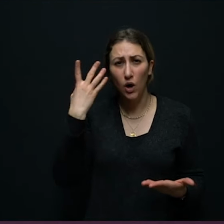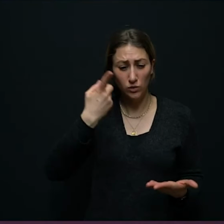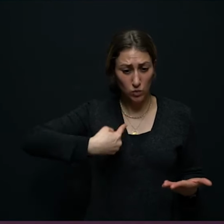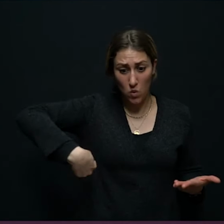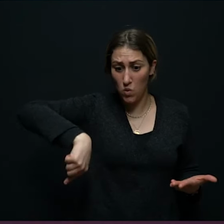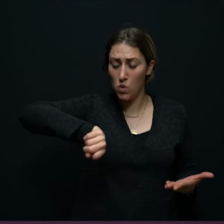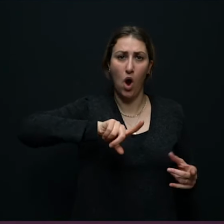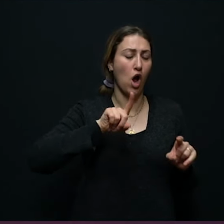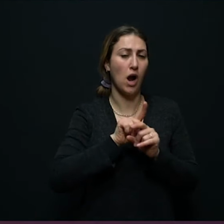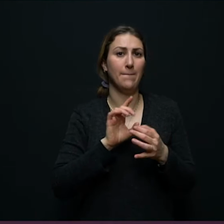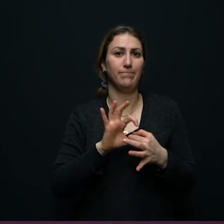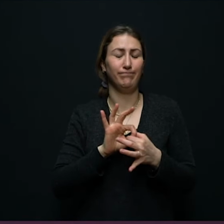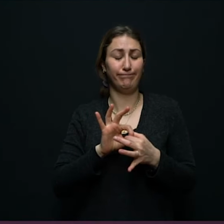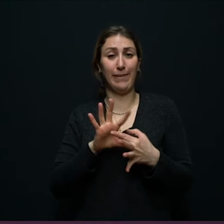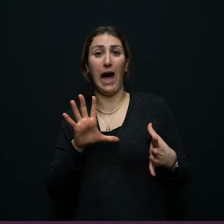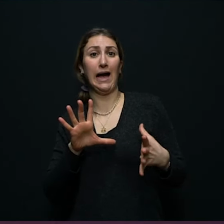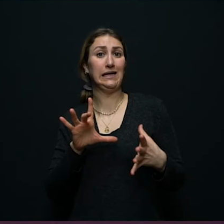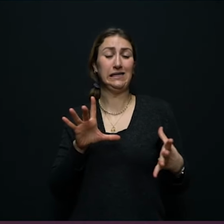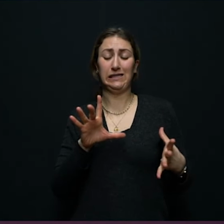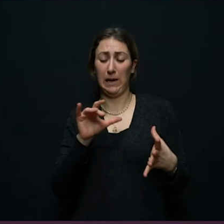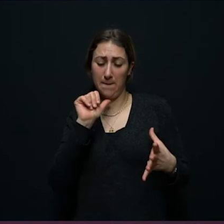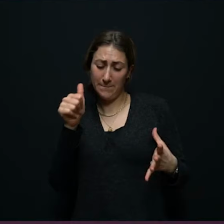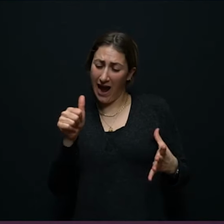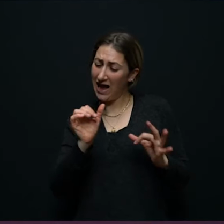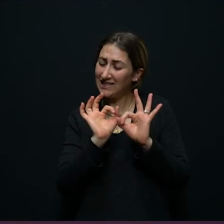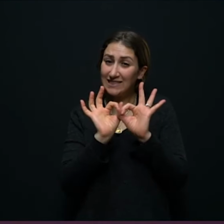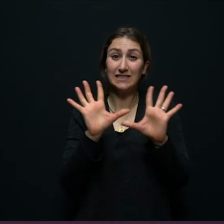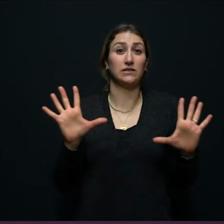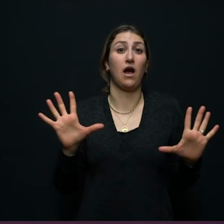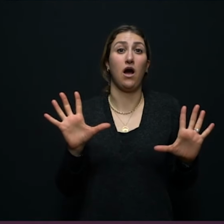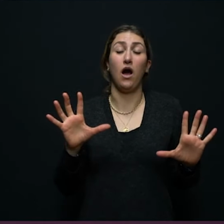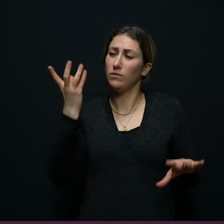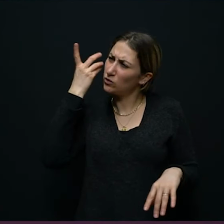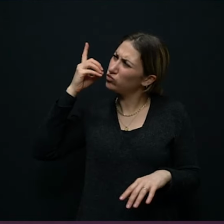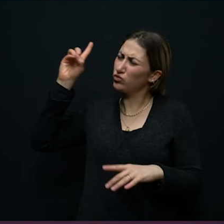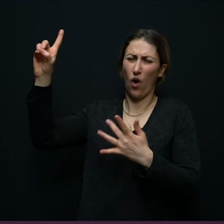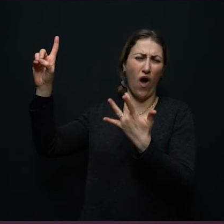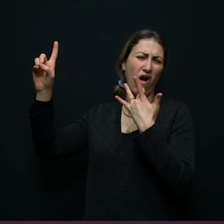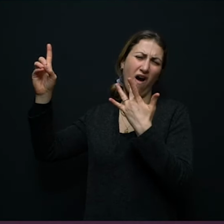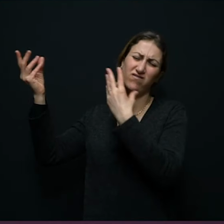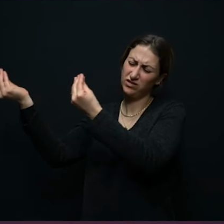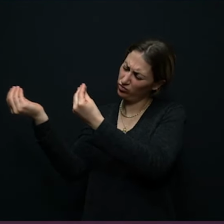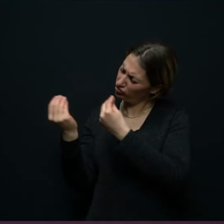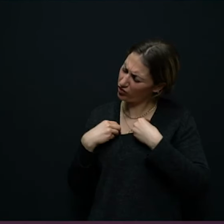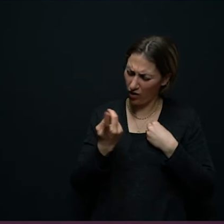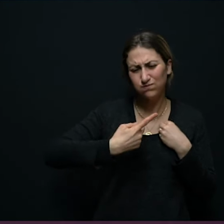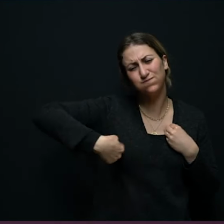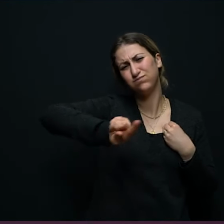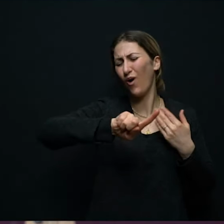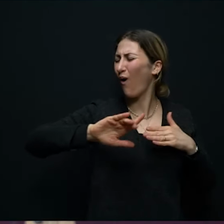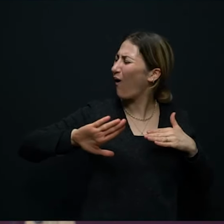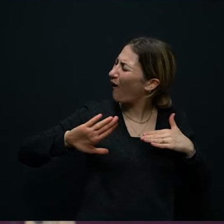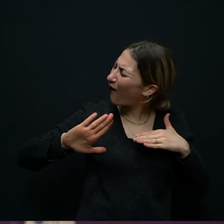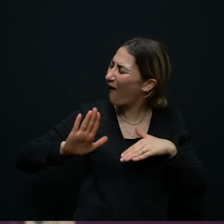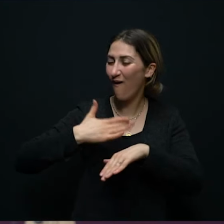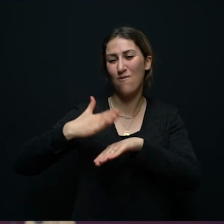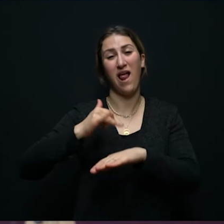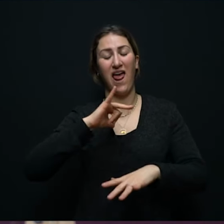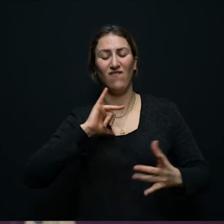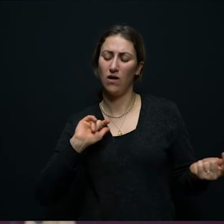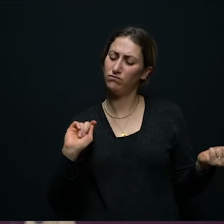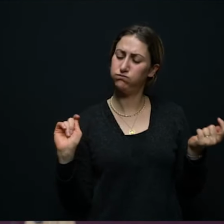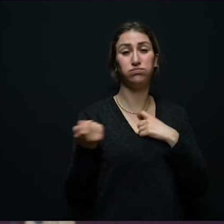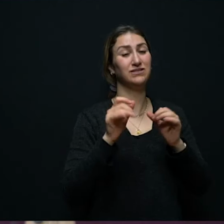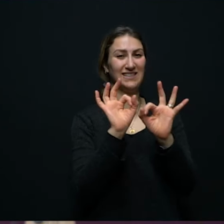nouveau dans son plan initial de pouvoir vivre dans la sainteté le célèbre auteur cs luis disait ceci